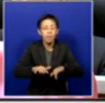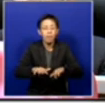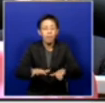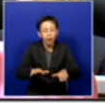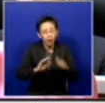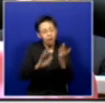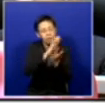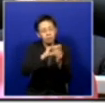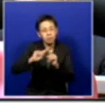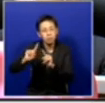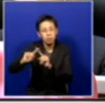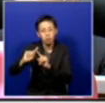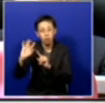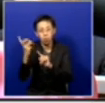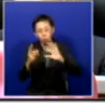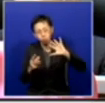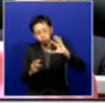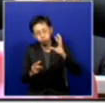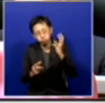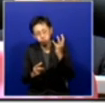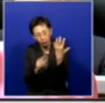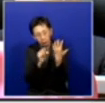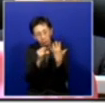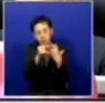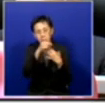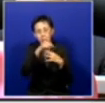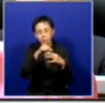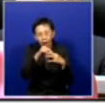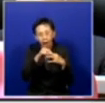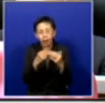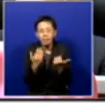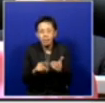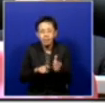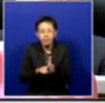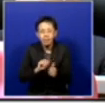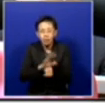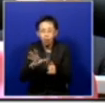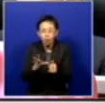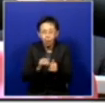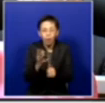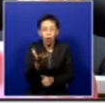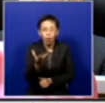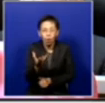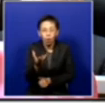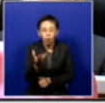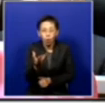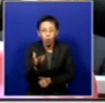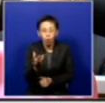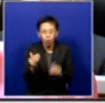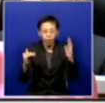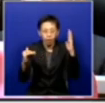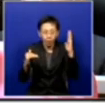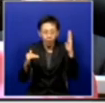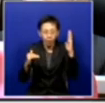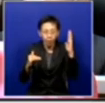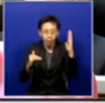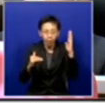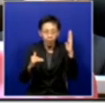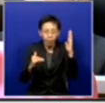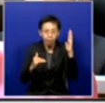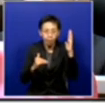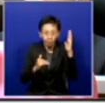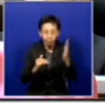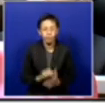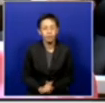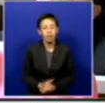ายประเทศเริ่มส่งสัญญาณลดระดับความรุนแรงลงบ้างแล้วก็ตามและในบางประเ